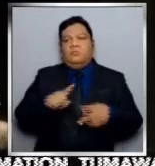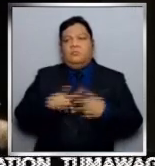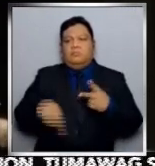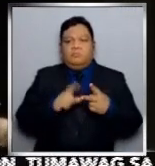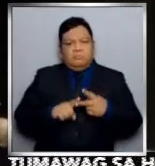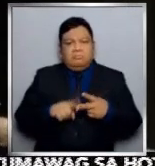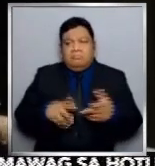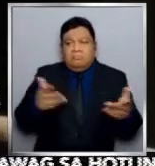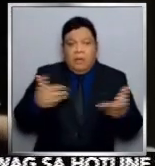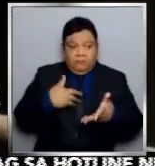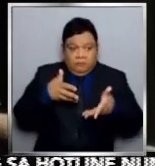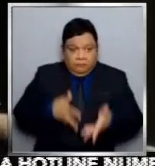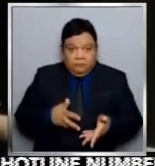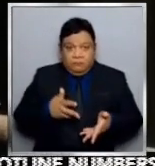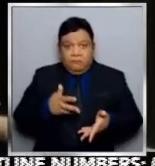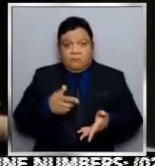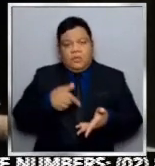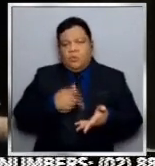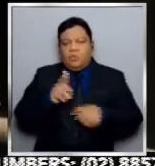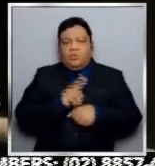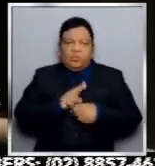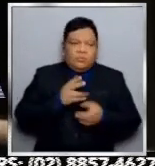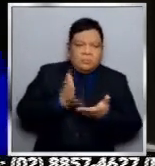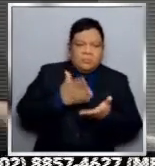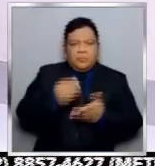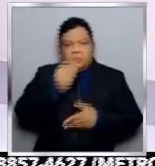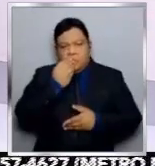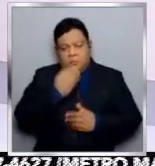may matitira man, pang gastos-gastos na rin po.